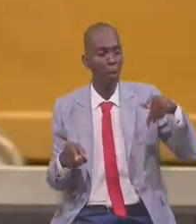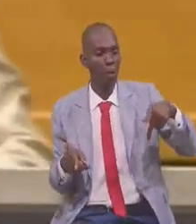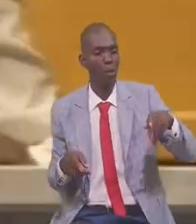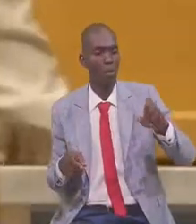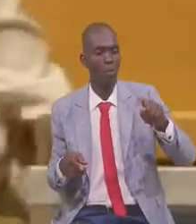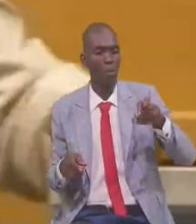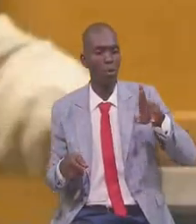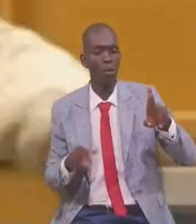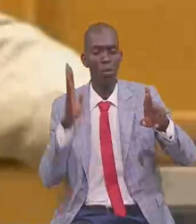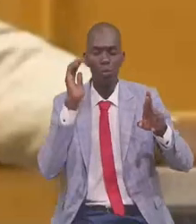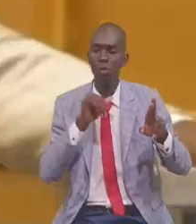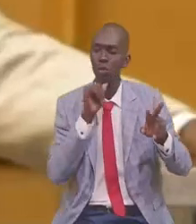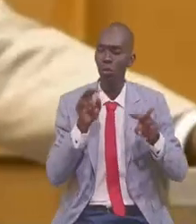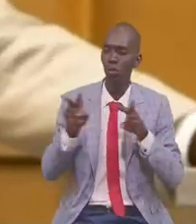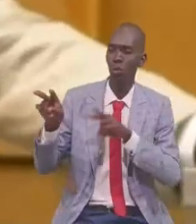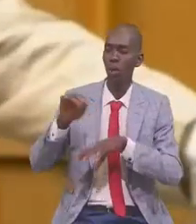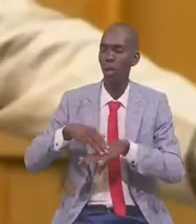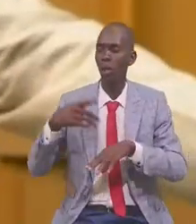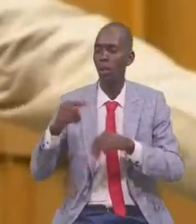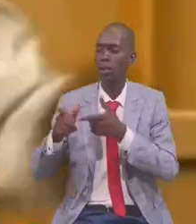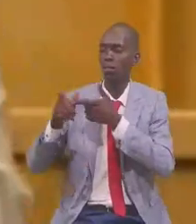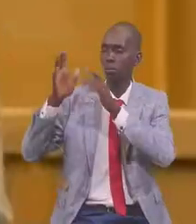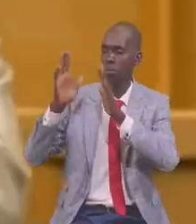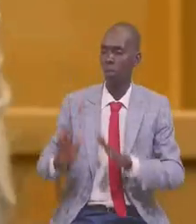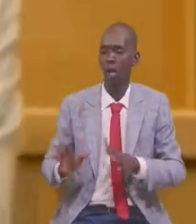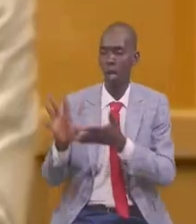athlète et fait exactement ce que l'athlète fait.